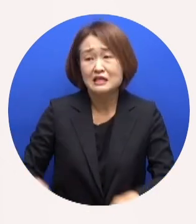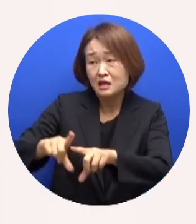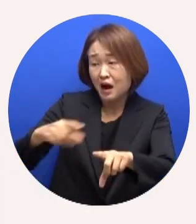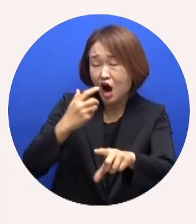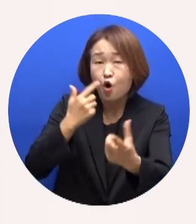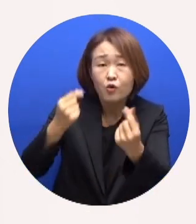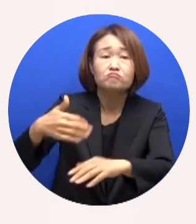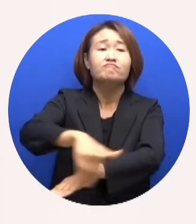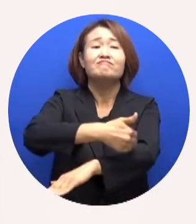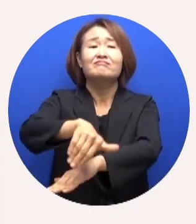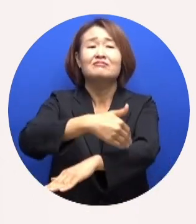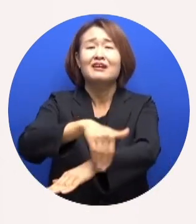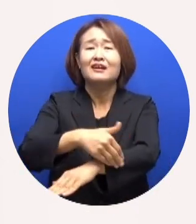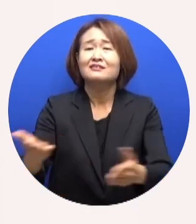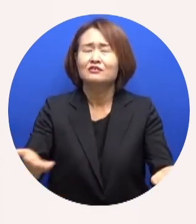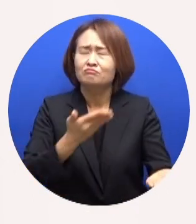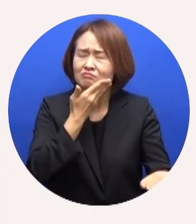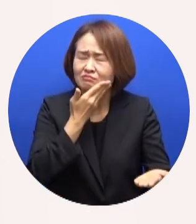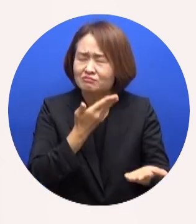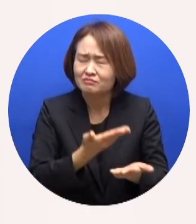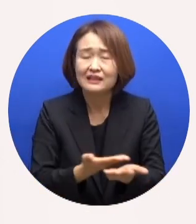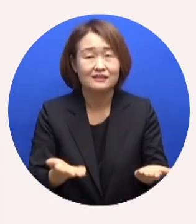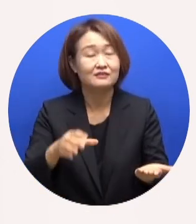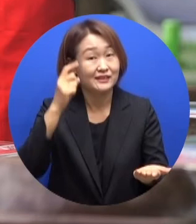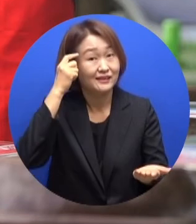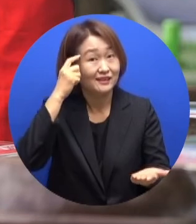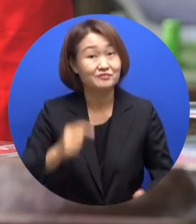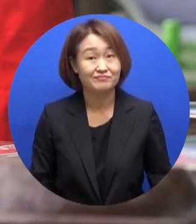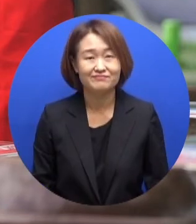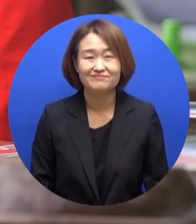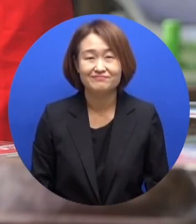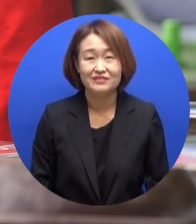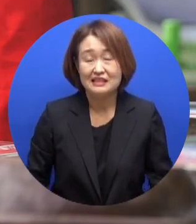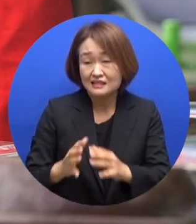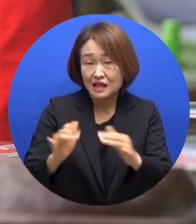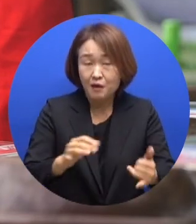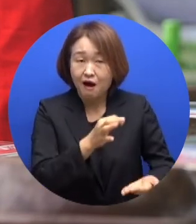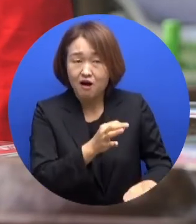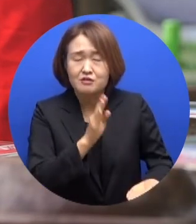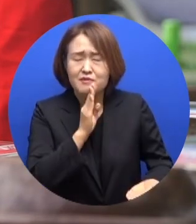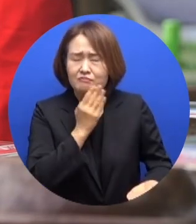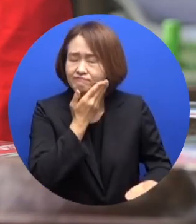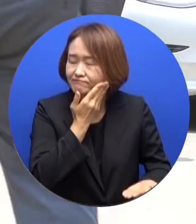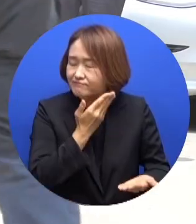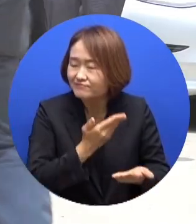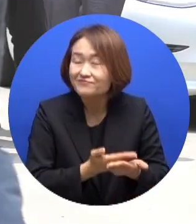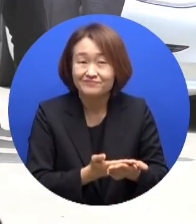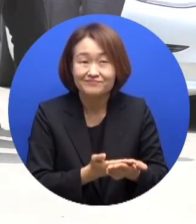있게 해주는 그런 소중한 일터라고 생각을 합니다. 사람의 가치를 소중히